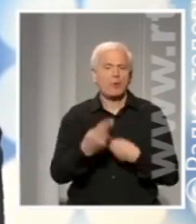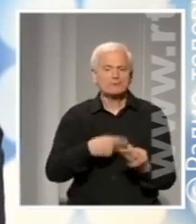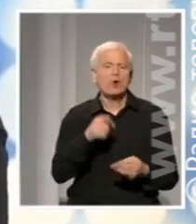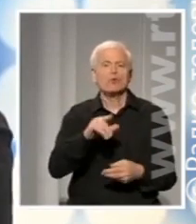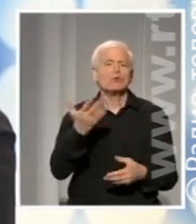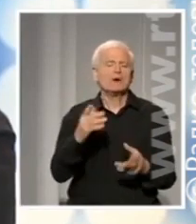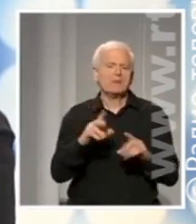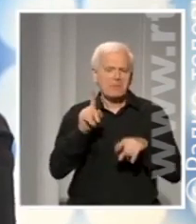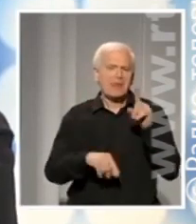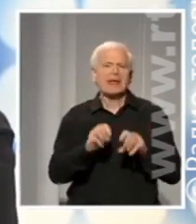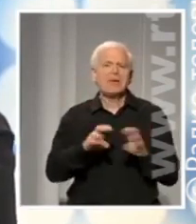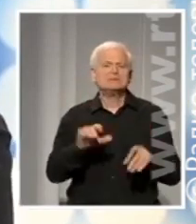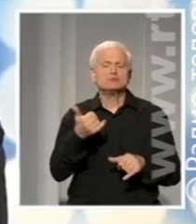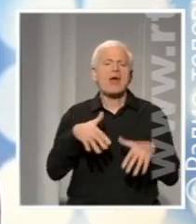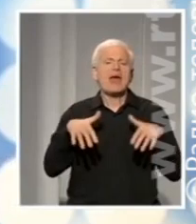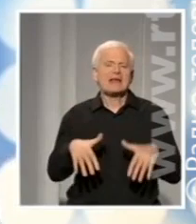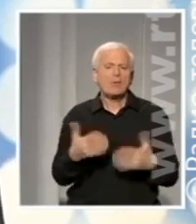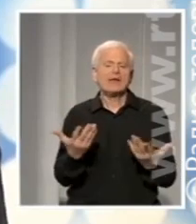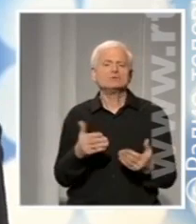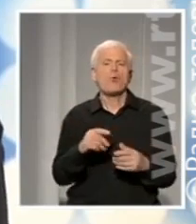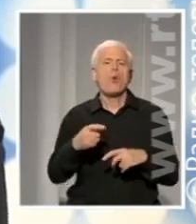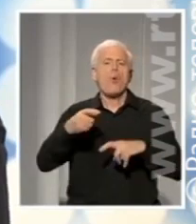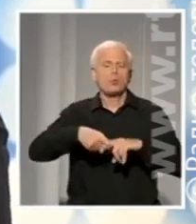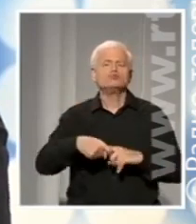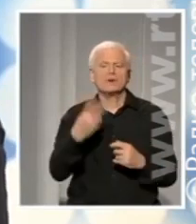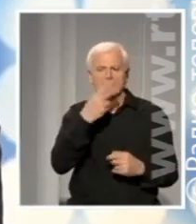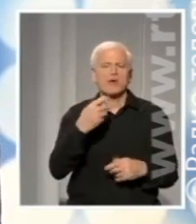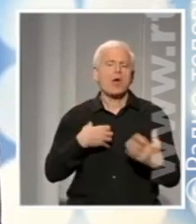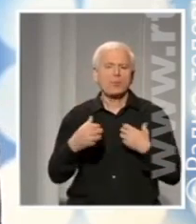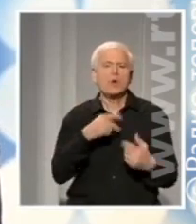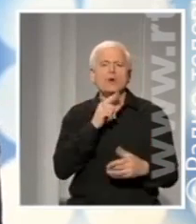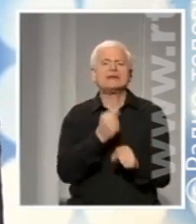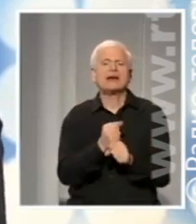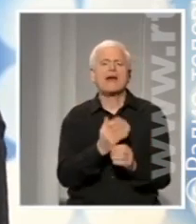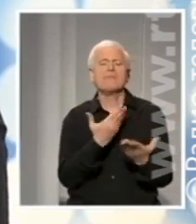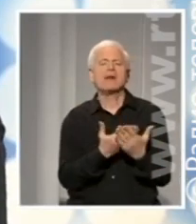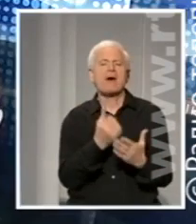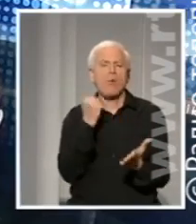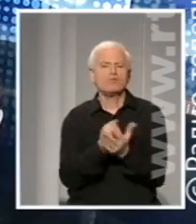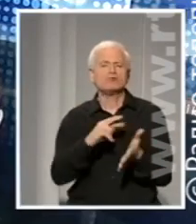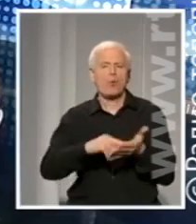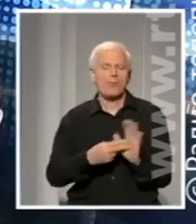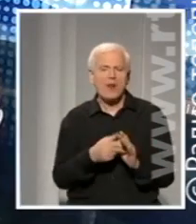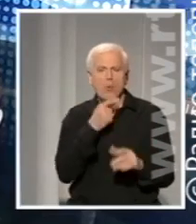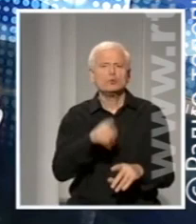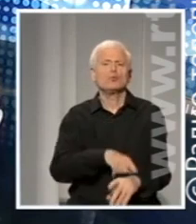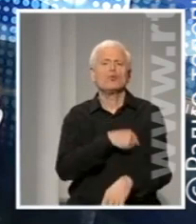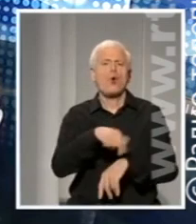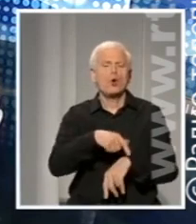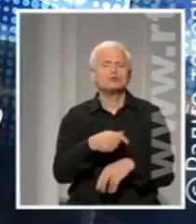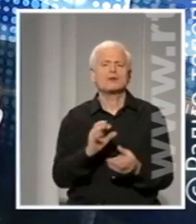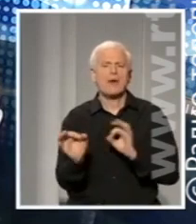emisije, neke od njih su igranog karaktera, gde su uključeni glumci, koje se rade po utvrđenom scenariju, uz dugoročne pripreme,